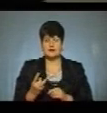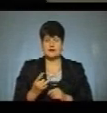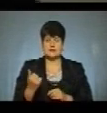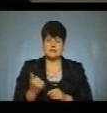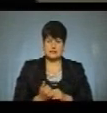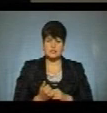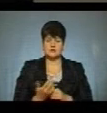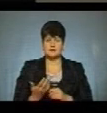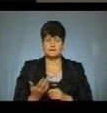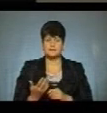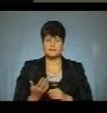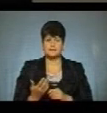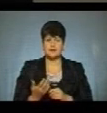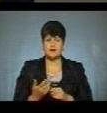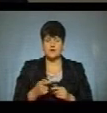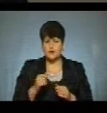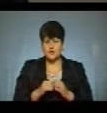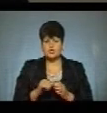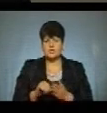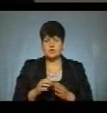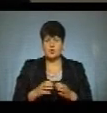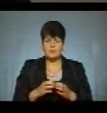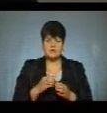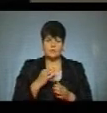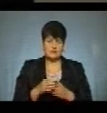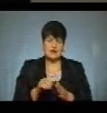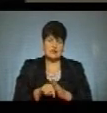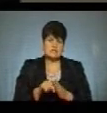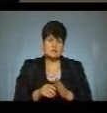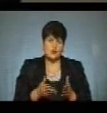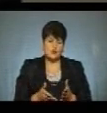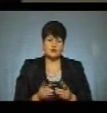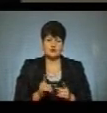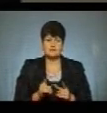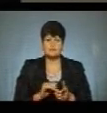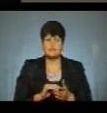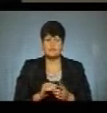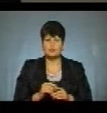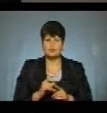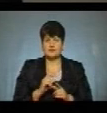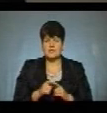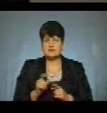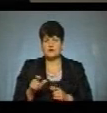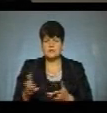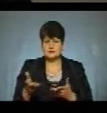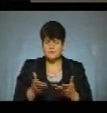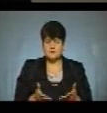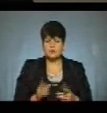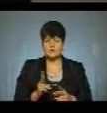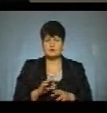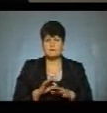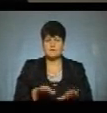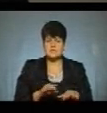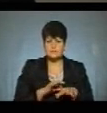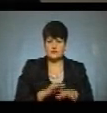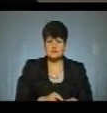командою говорять якісь певні речі. Звісно, що кожен член команди відповідальний за певну роль. Там хтось відповідальний за маркетинг, за пошук людей, хтось відповідальний за пошук місця проведення, хтось